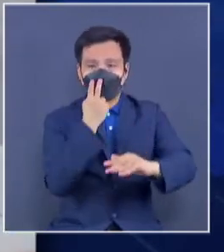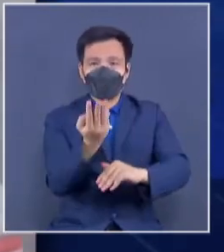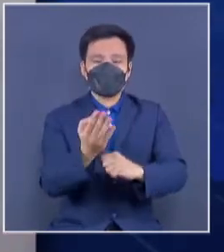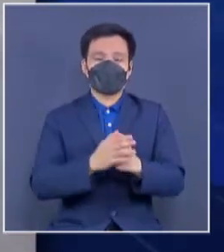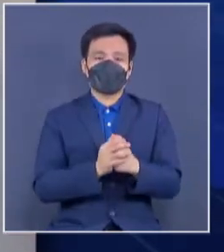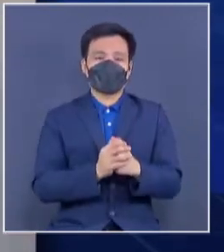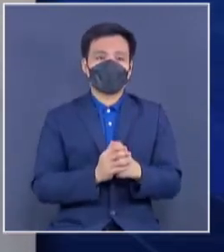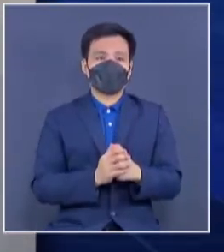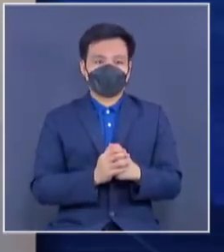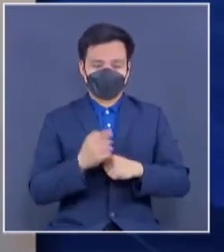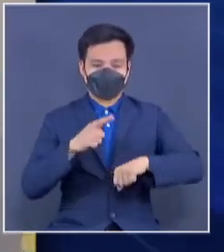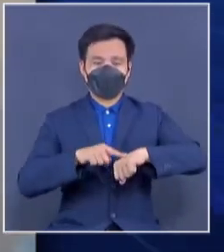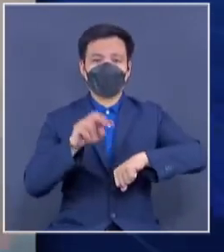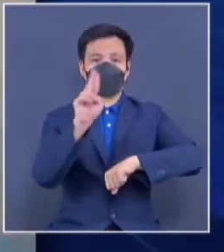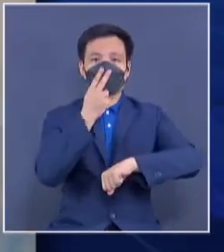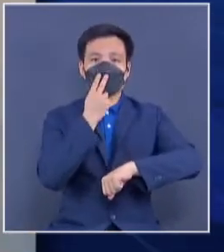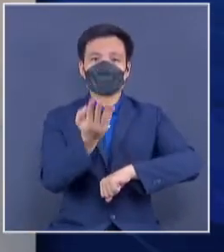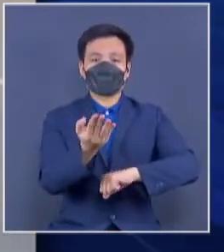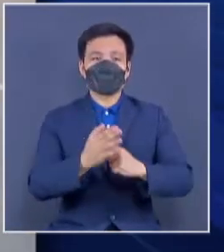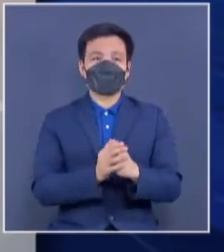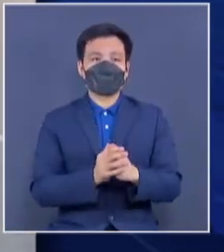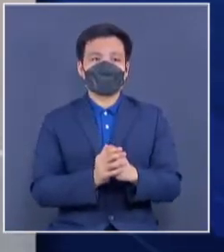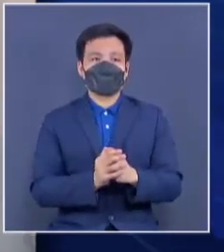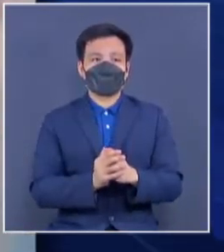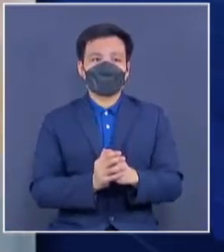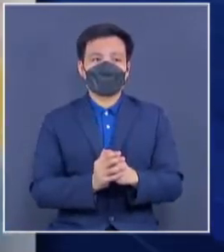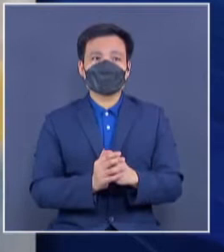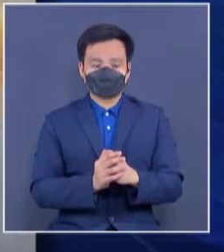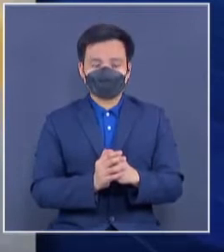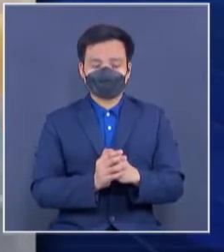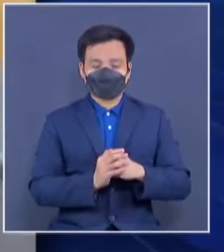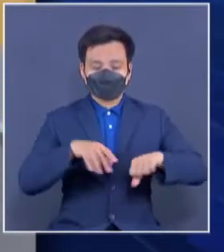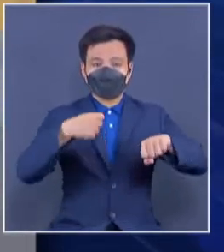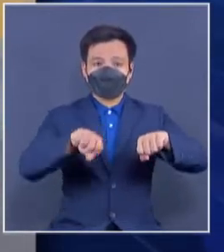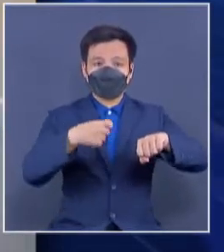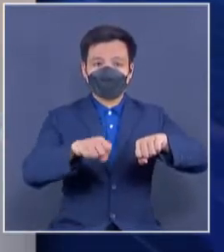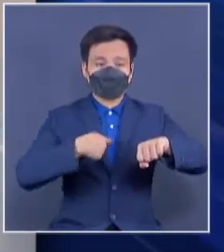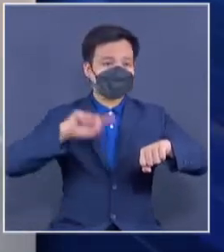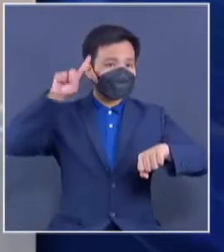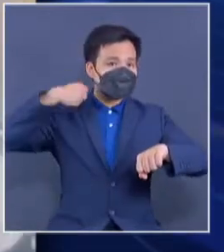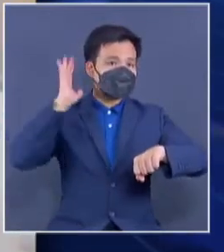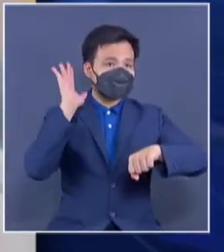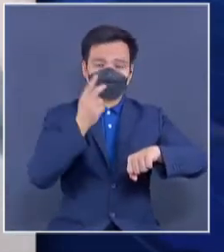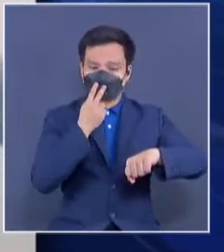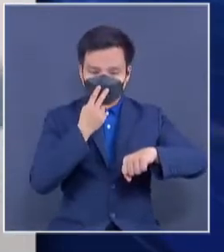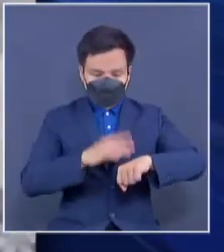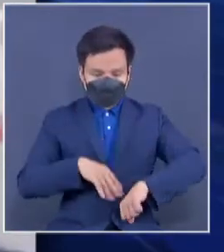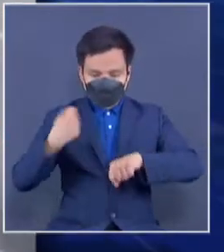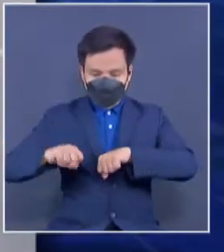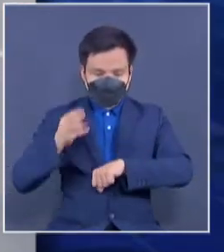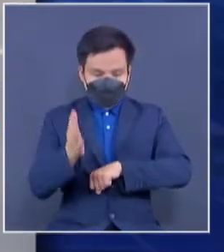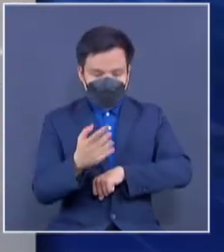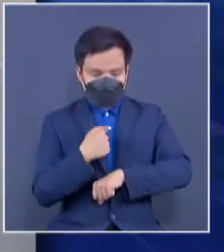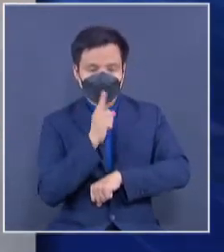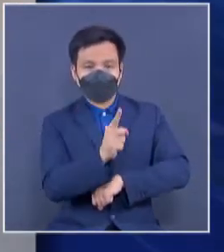ชัดเกิดเหตุนะครับตอนกลางวันนี้แหละครับเอ่อย้อนไปดูนาทีที่รถมอเตอร์ไซค์ของสองสามีภรรยาที่ก็ไม่มีปากเสียงกับแท็กซี่คันนี้